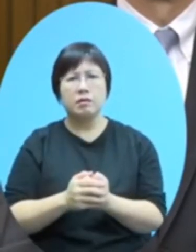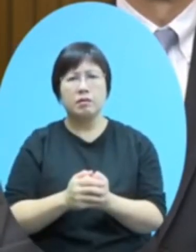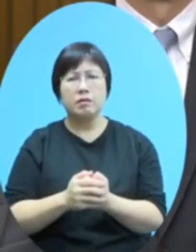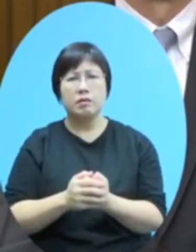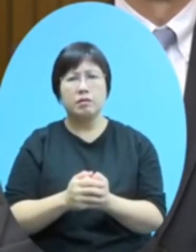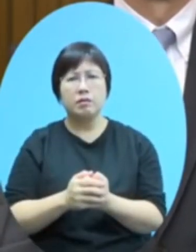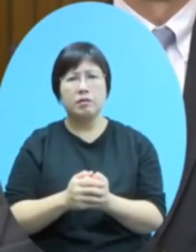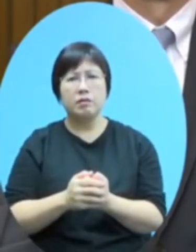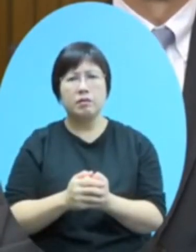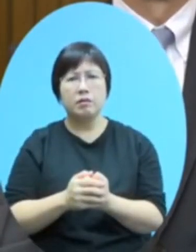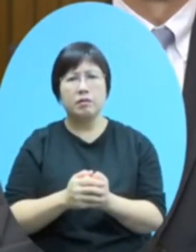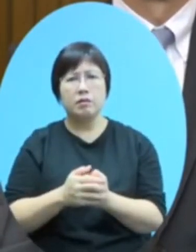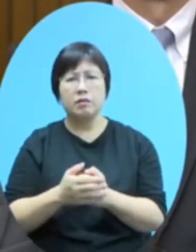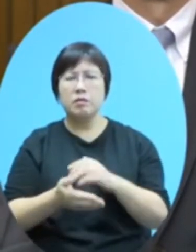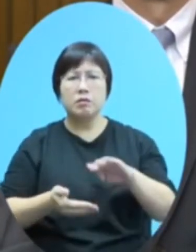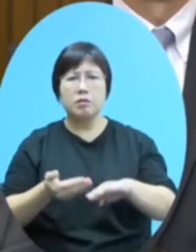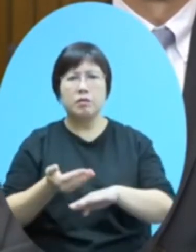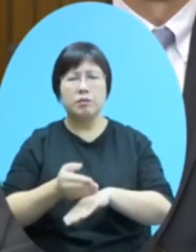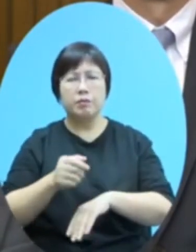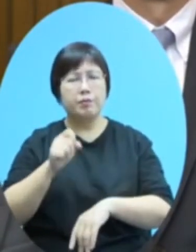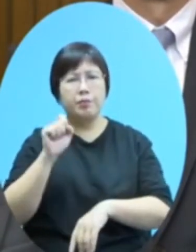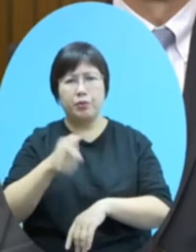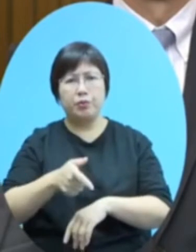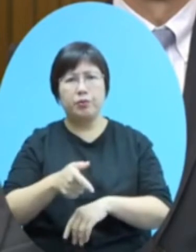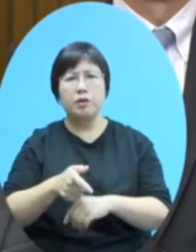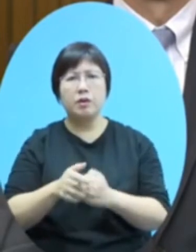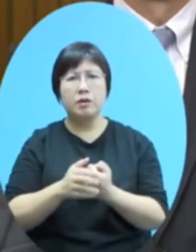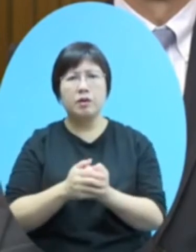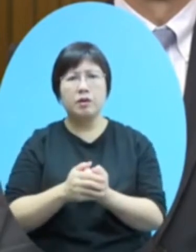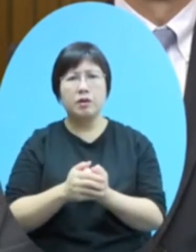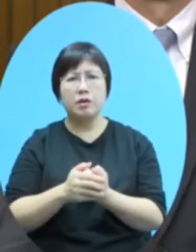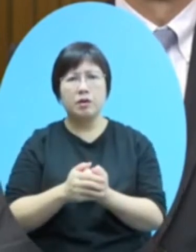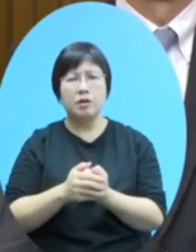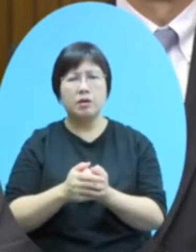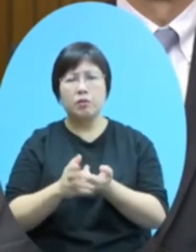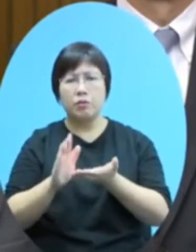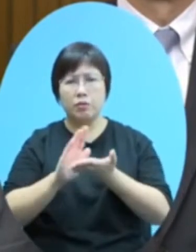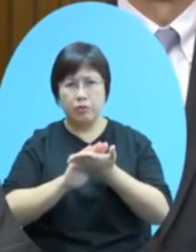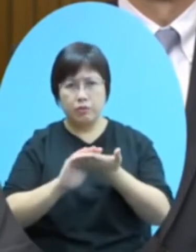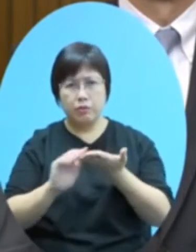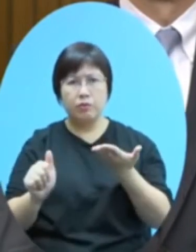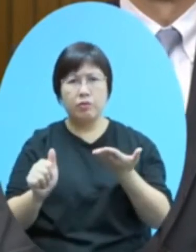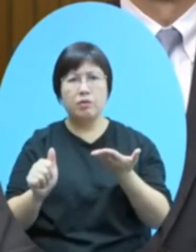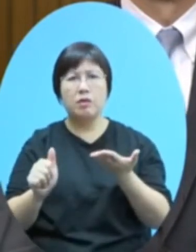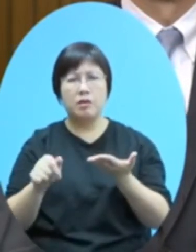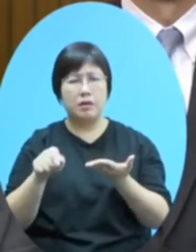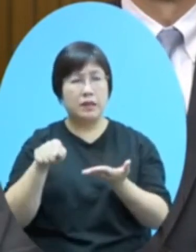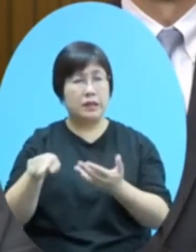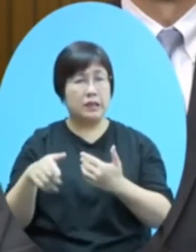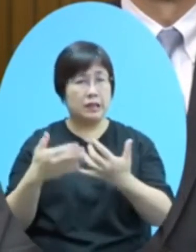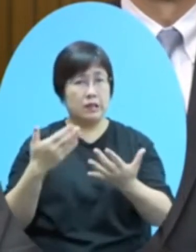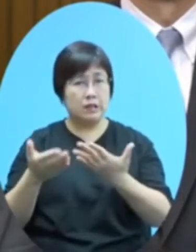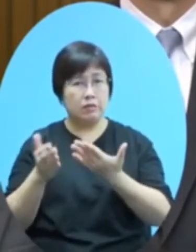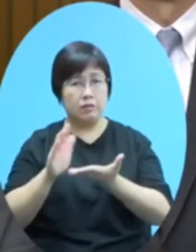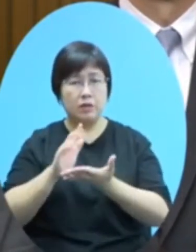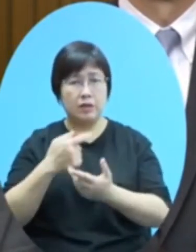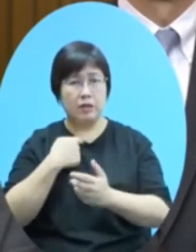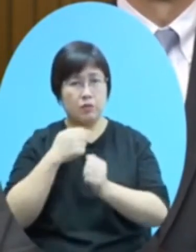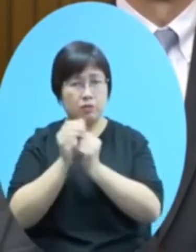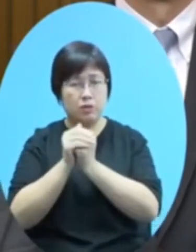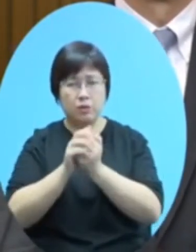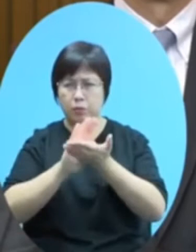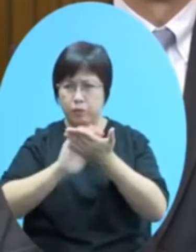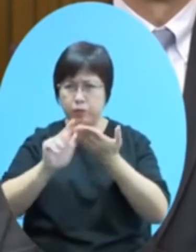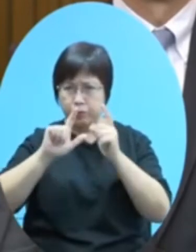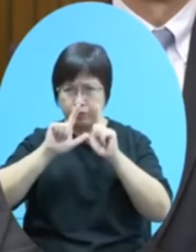會係再啟動。呢個已經係一個好徹底就住呢件事呢個訴求嘅回